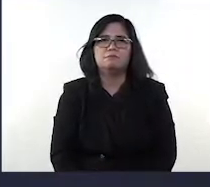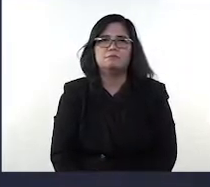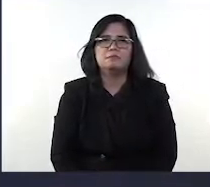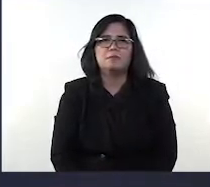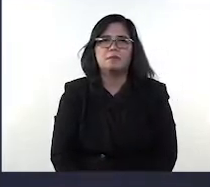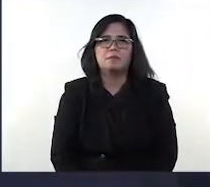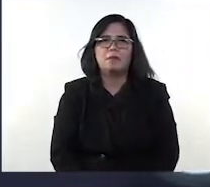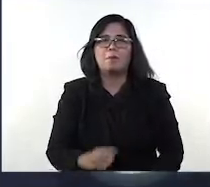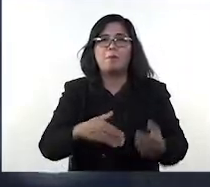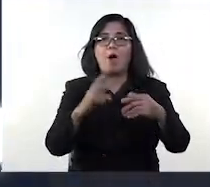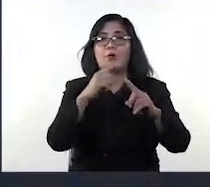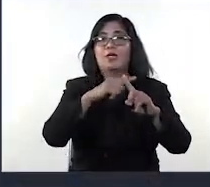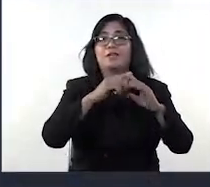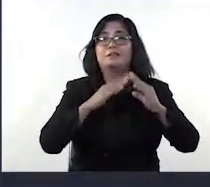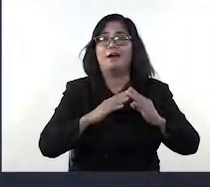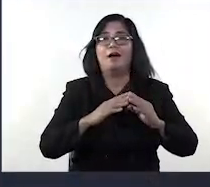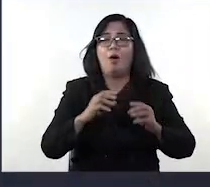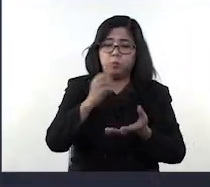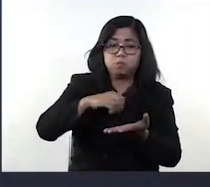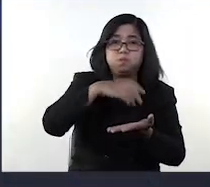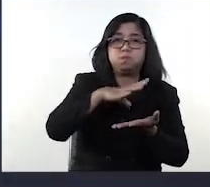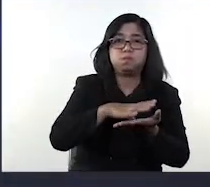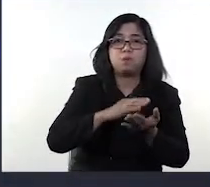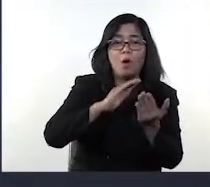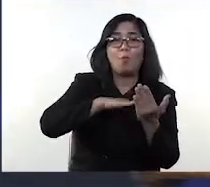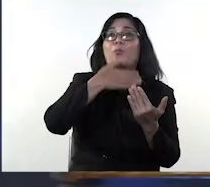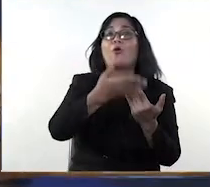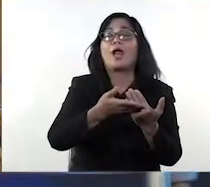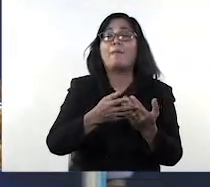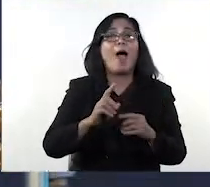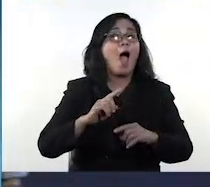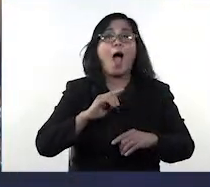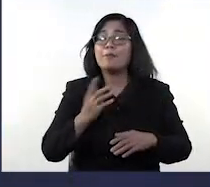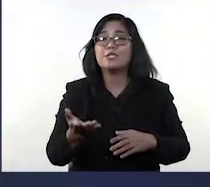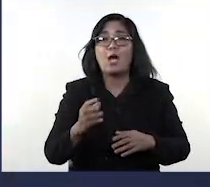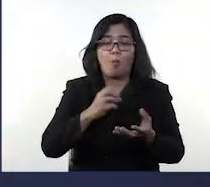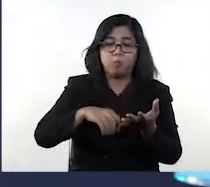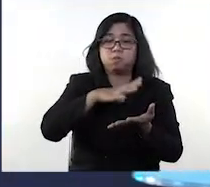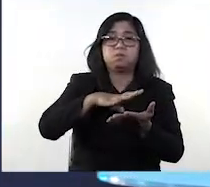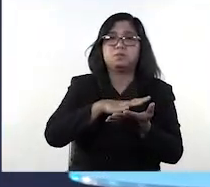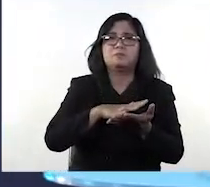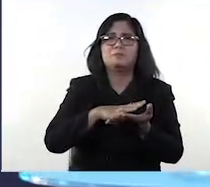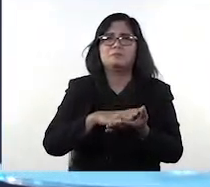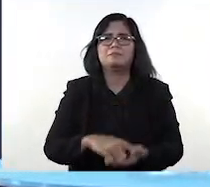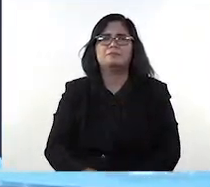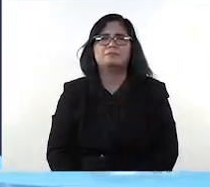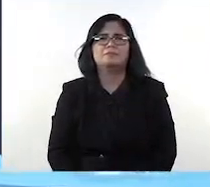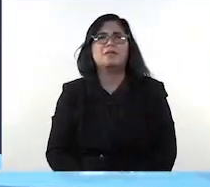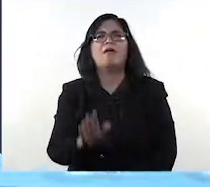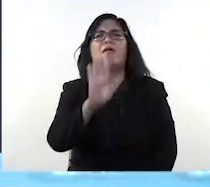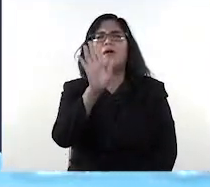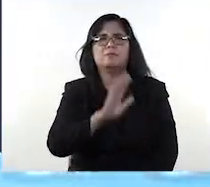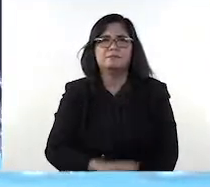Hai bangun gereja gaduh Hai program apa gaduh Hai bro aplikasi helm